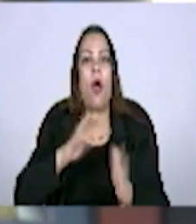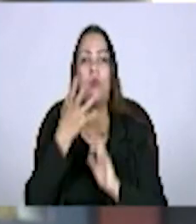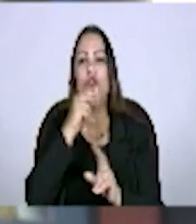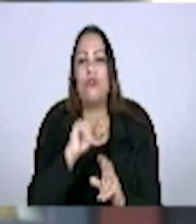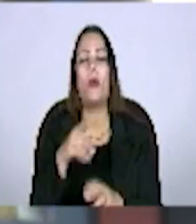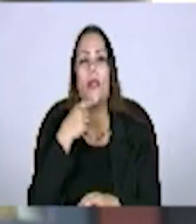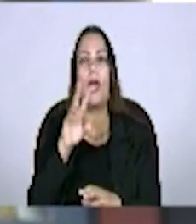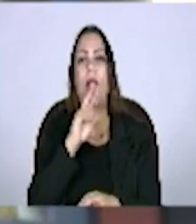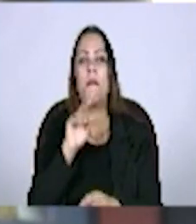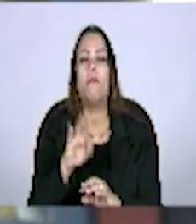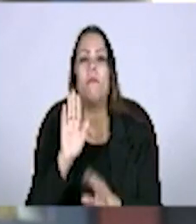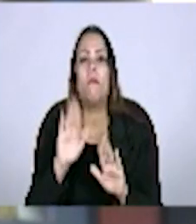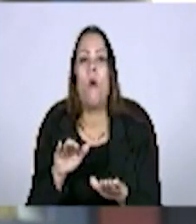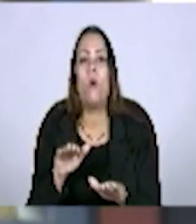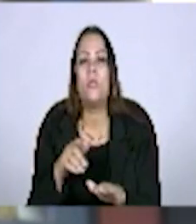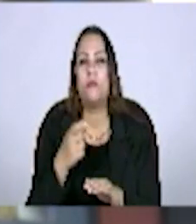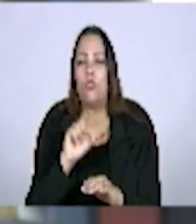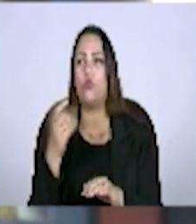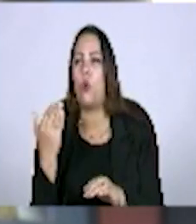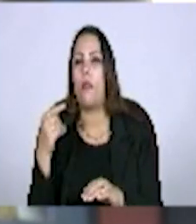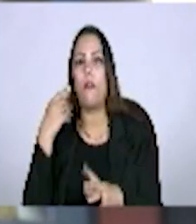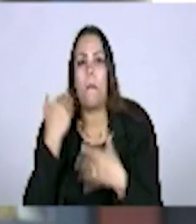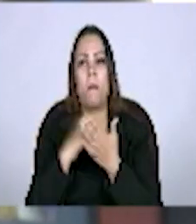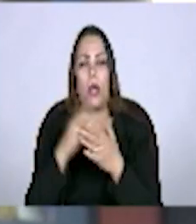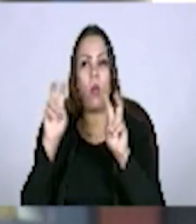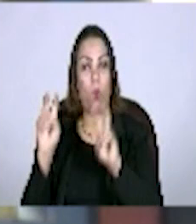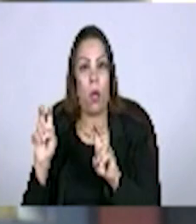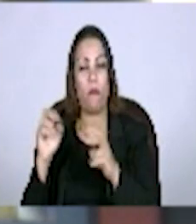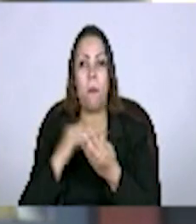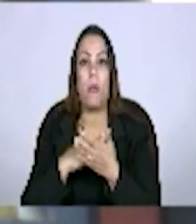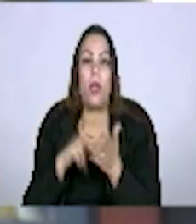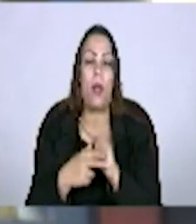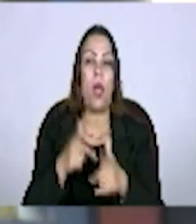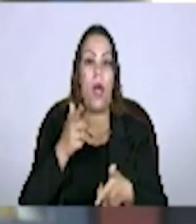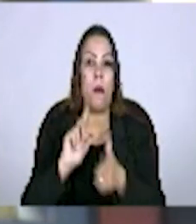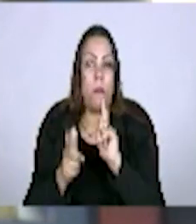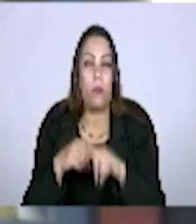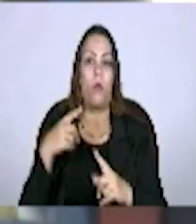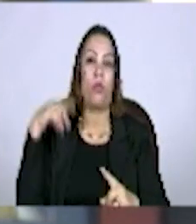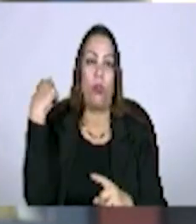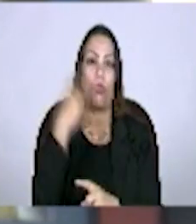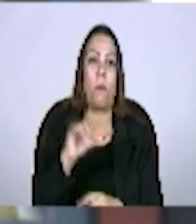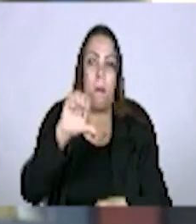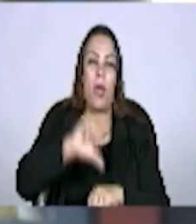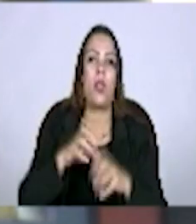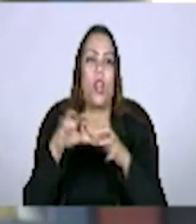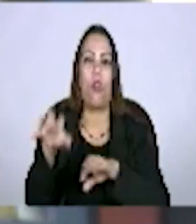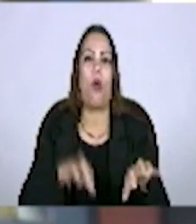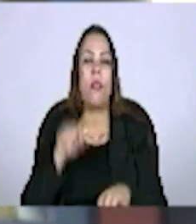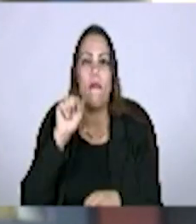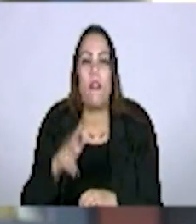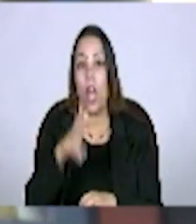وده امر يعني كان موجود منذ عده شهور ثم توقف بعد ان قامت الولايات المتحده بقصف مواقع لايران ما